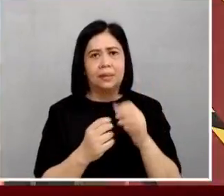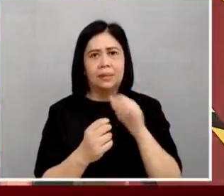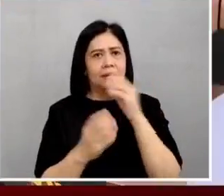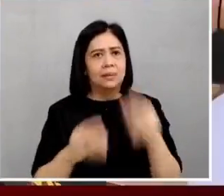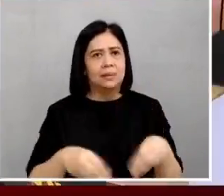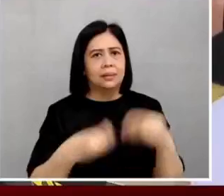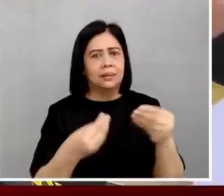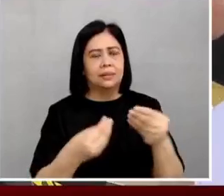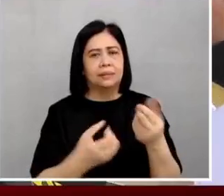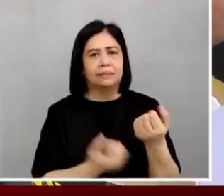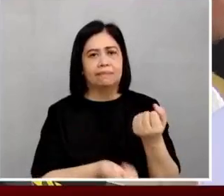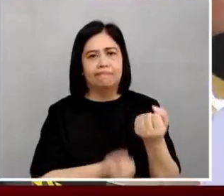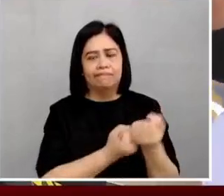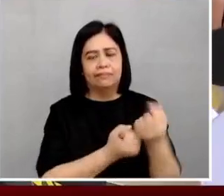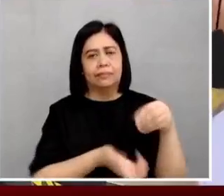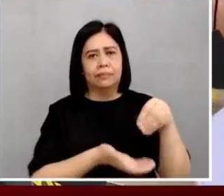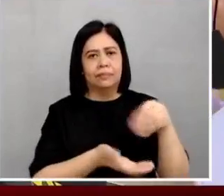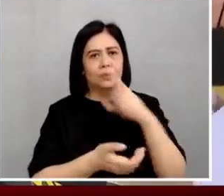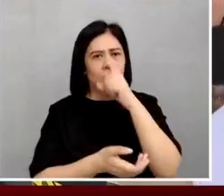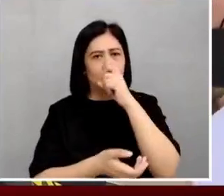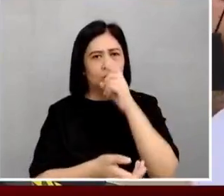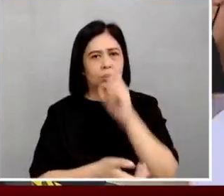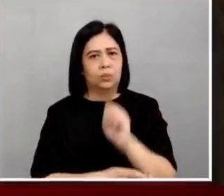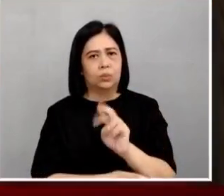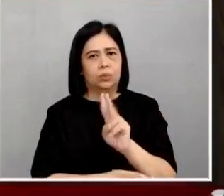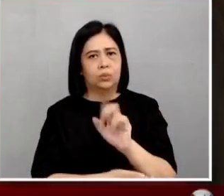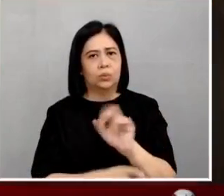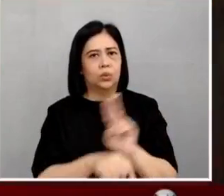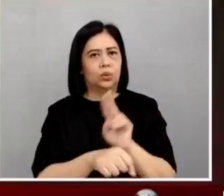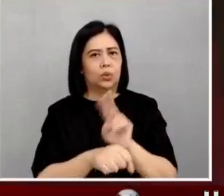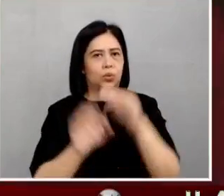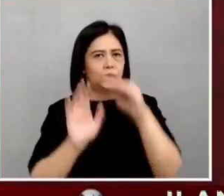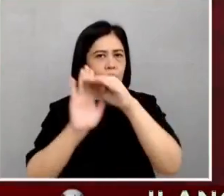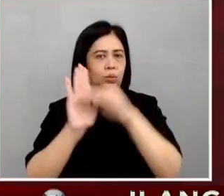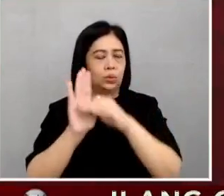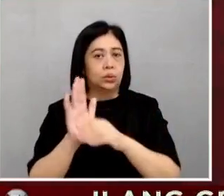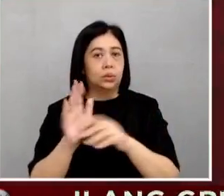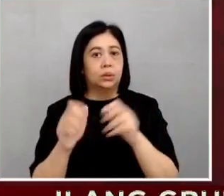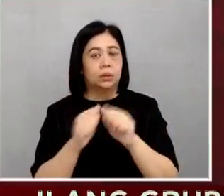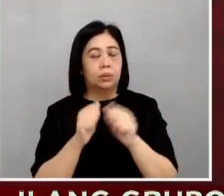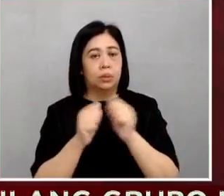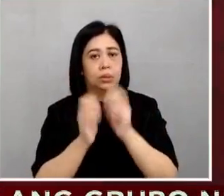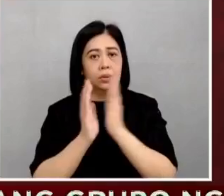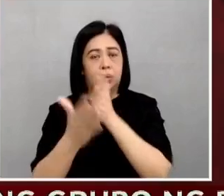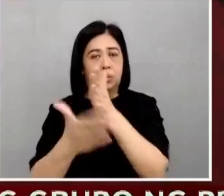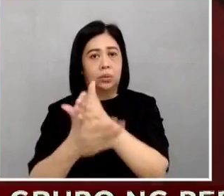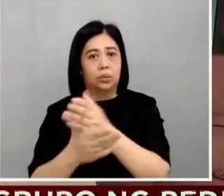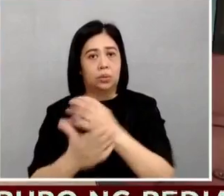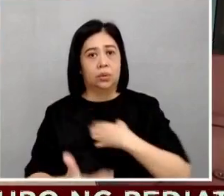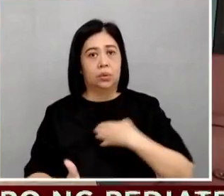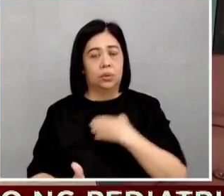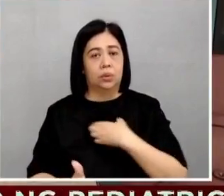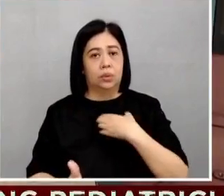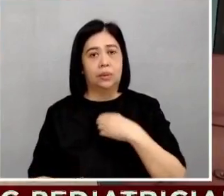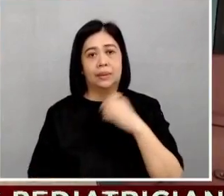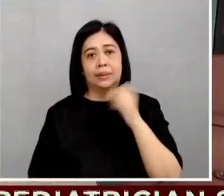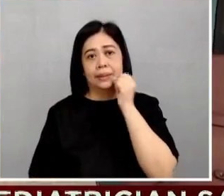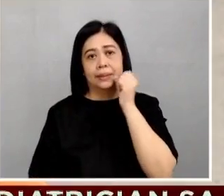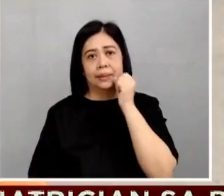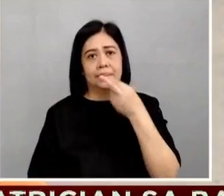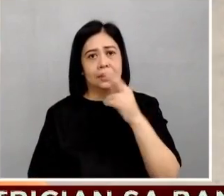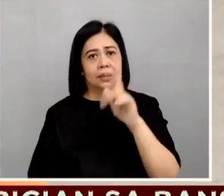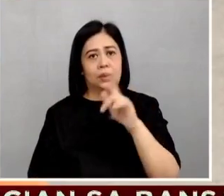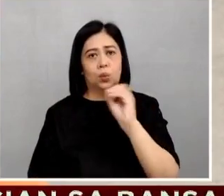ng ayuda dahil sa lumang survey na ginagamit nila. Kabilang sa dumulog sa grievance committee si Aling Cheryl na walang